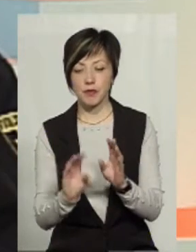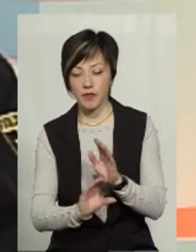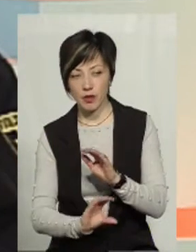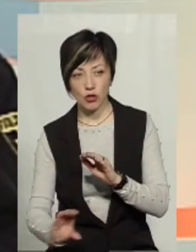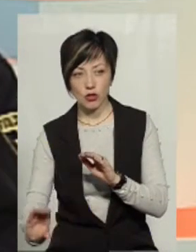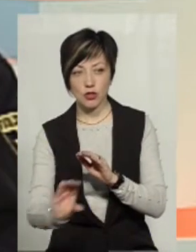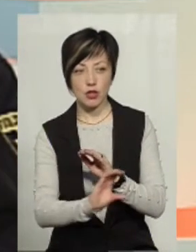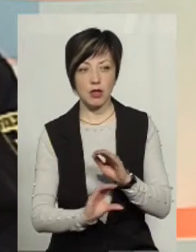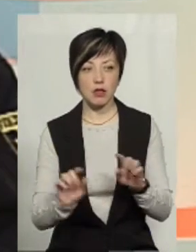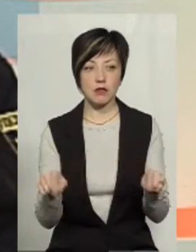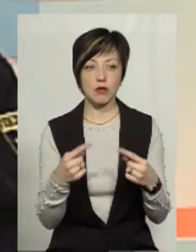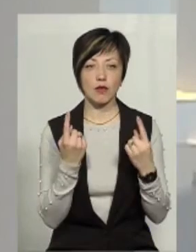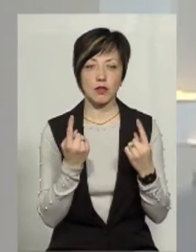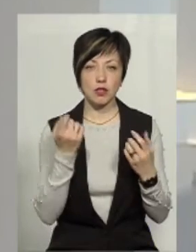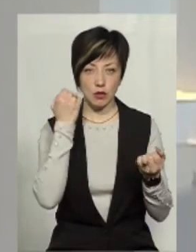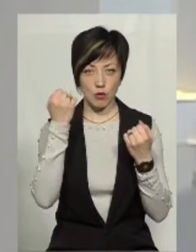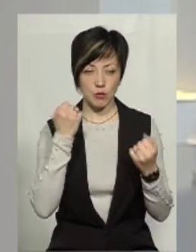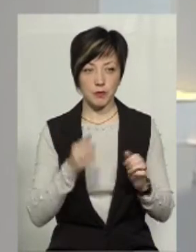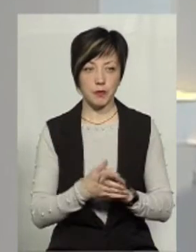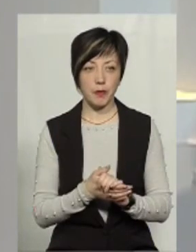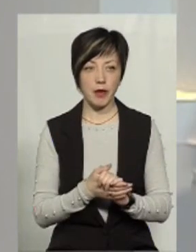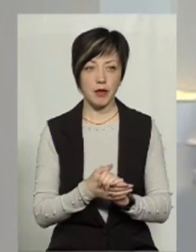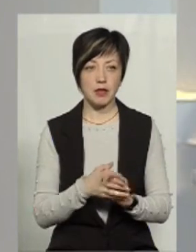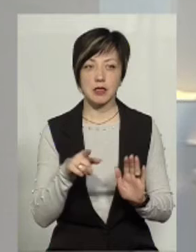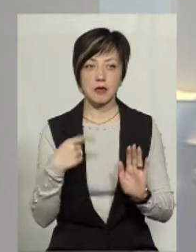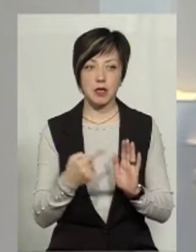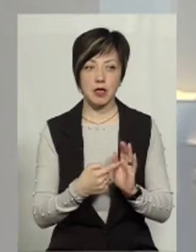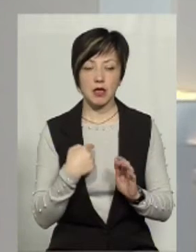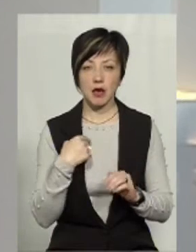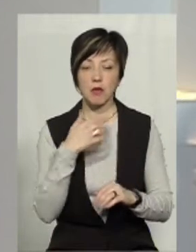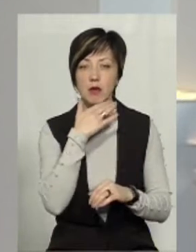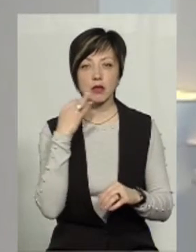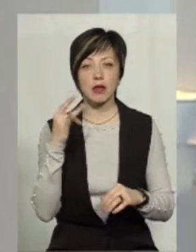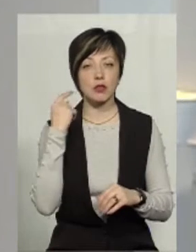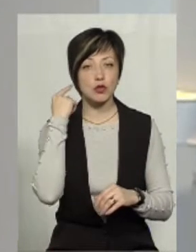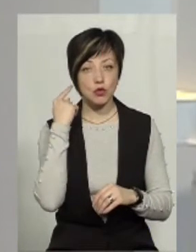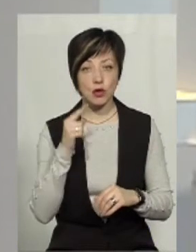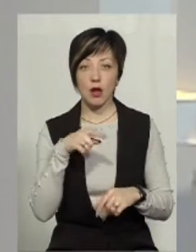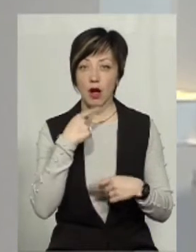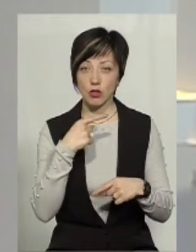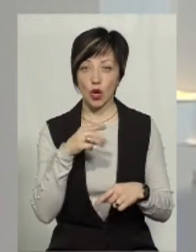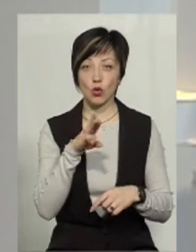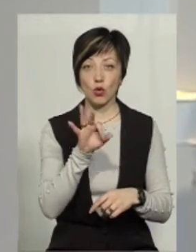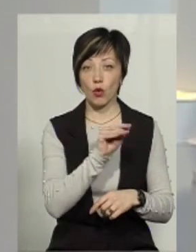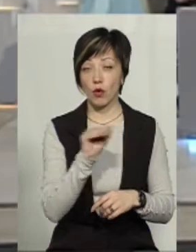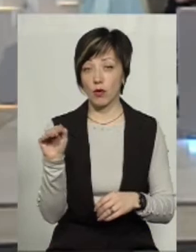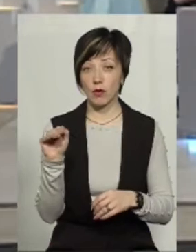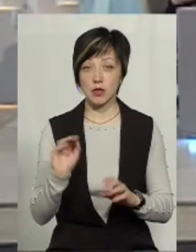нижніх шарах і створюють величезні клуби диму. От запитання. Я, до речі, неодноразово чула, що кажуть,